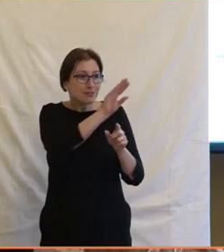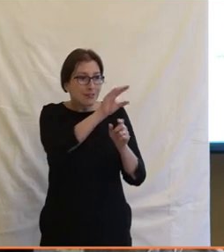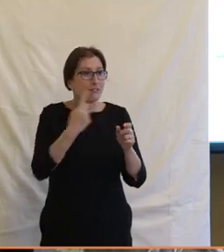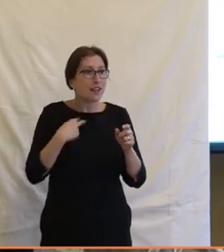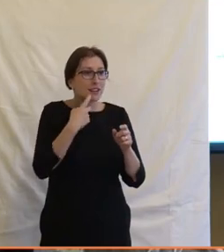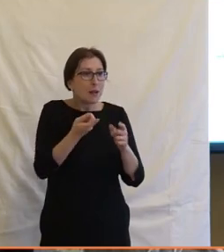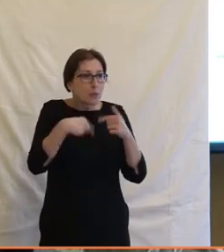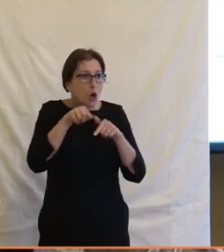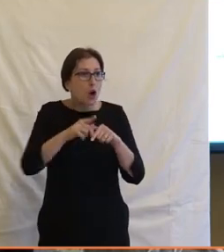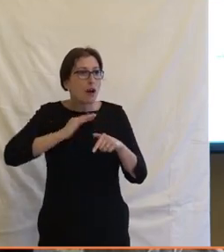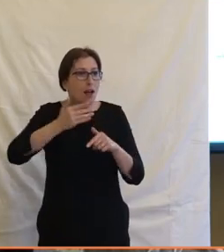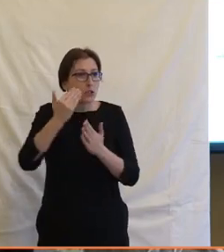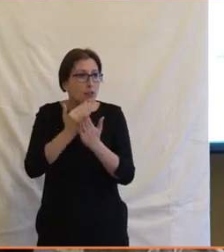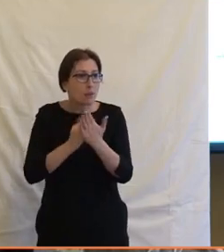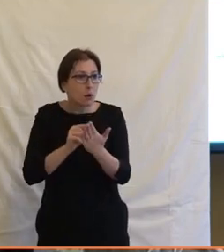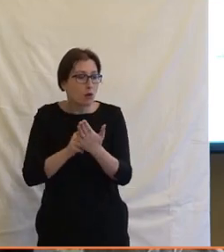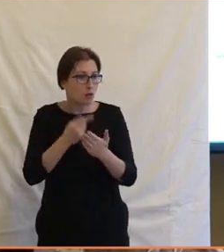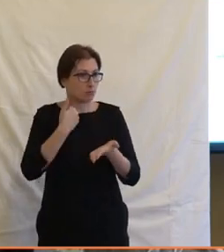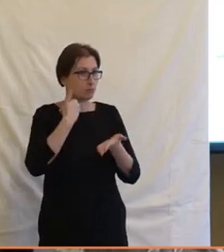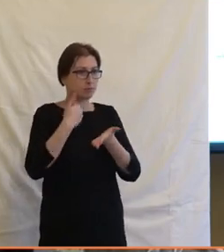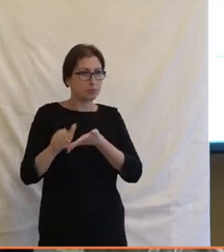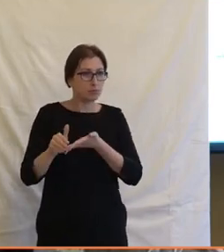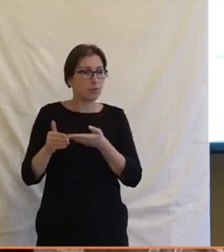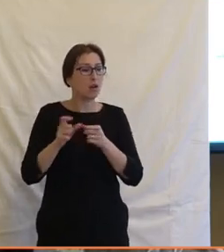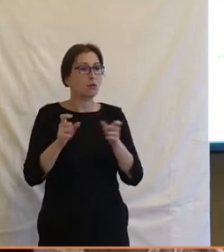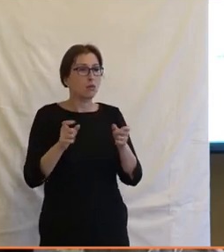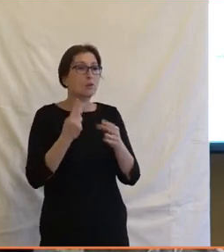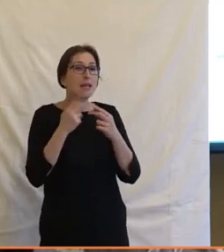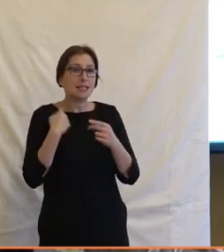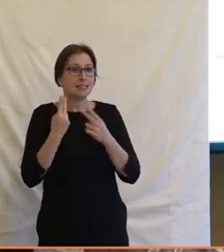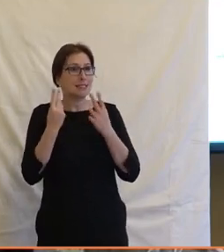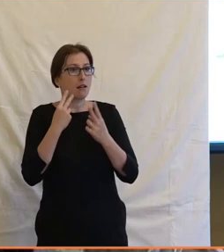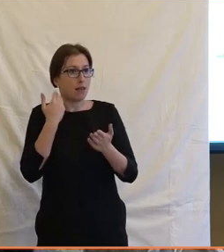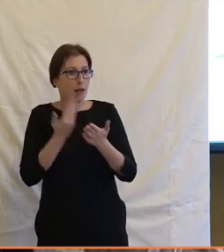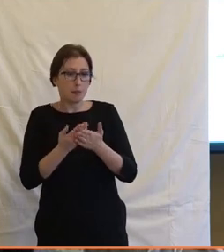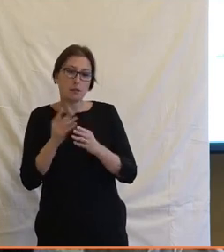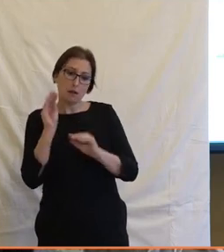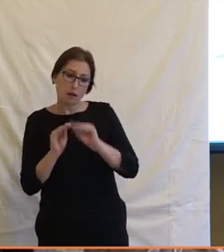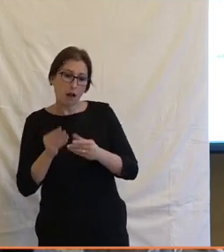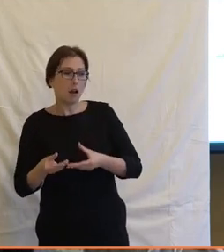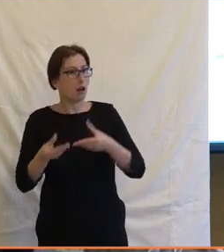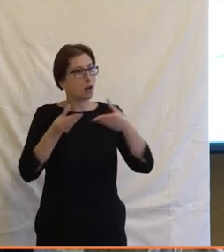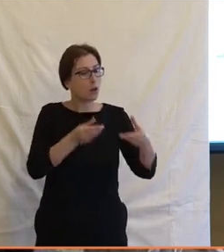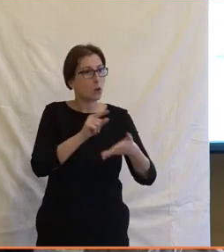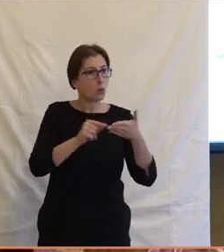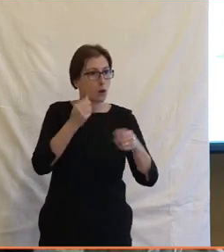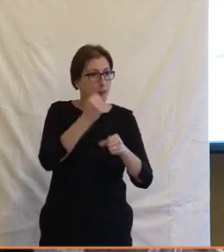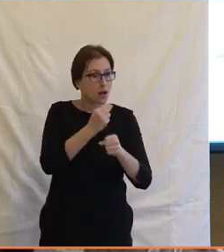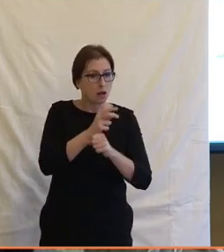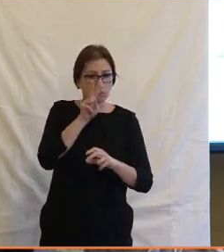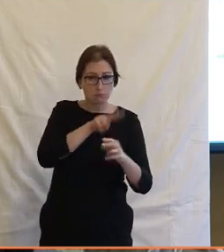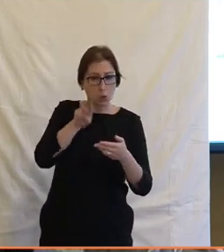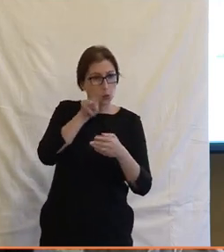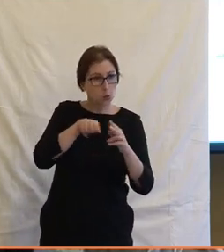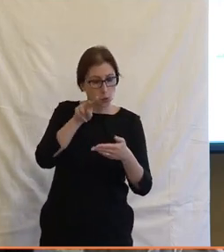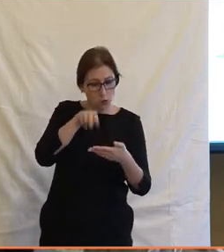tak častokrát se nám stane, že my pro klienta vytvoříme cenou nabídku, kterou on předloží tomu úřadu práce a pak vlastně každý